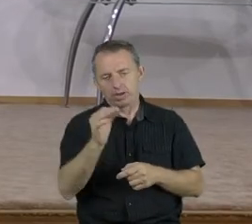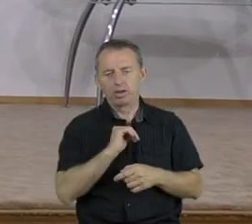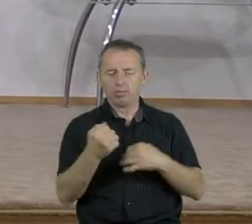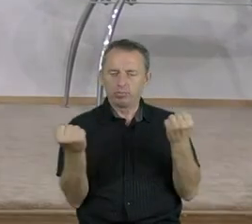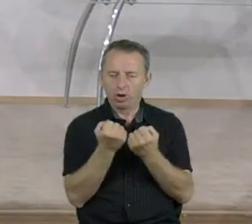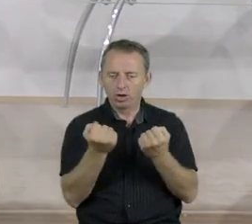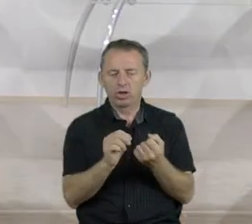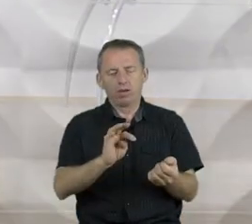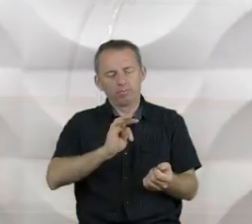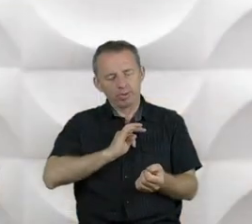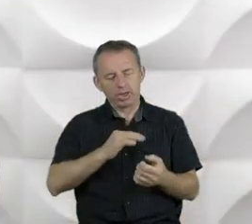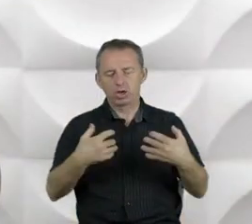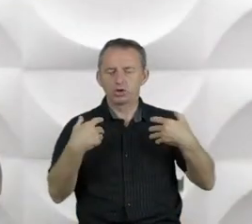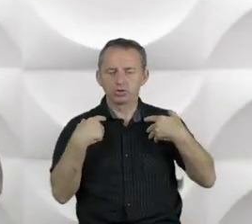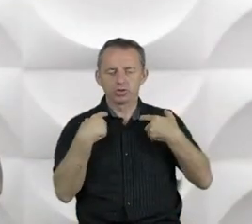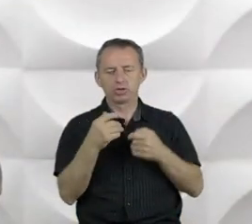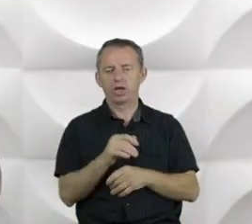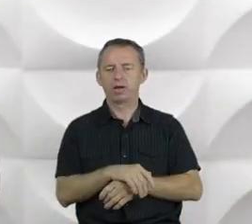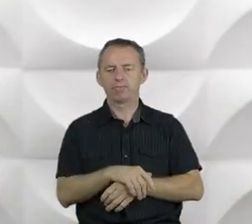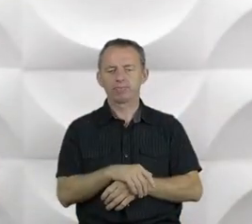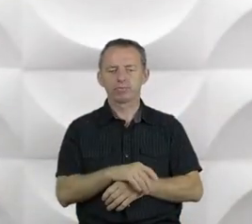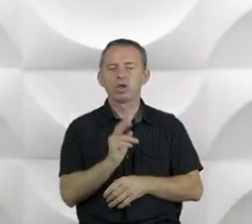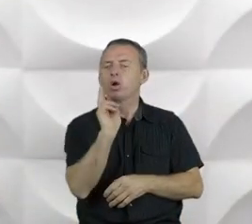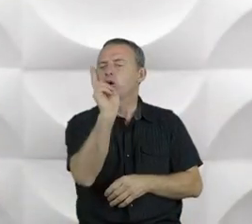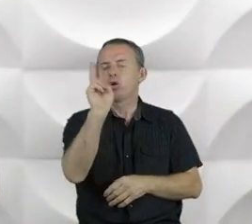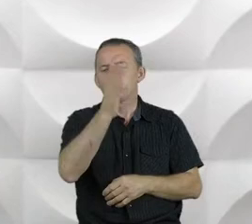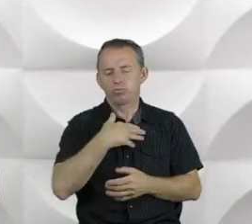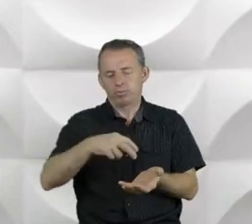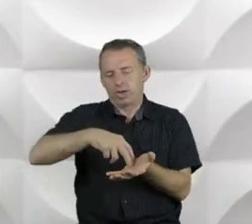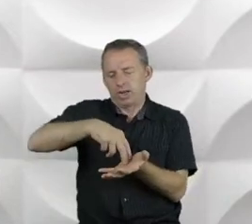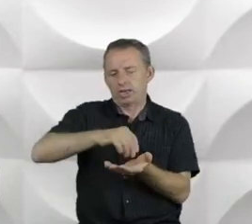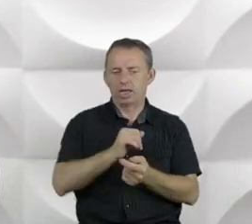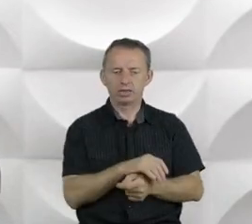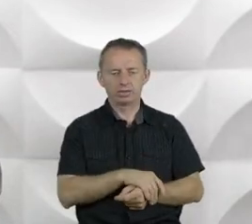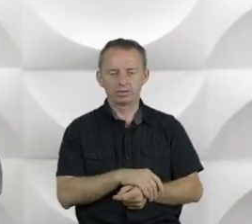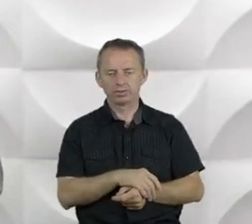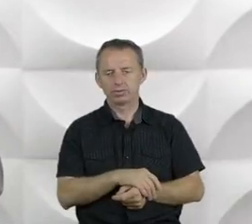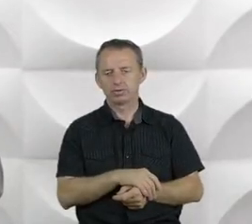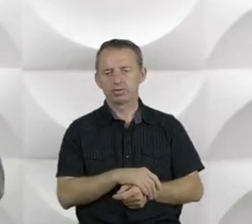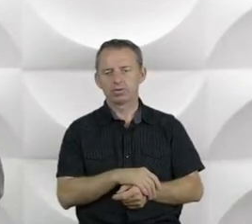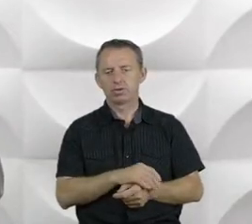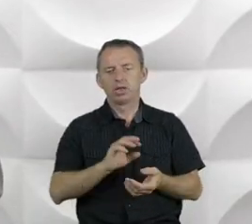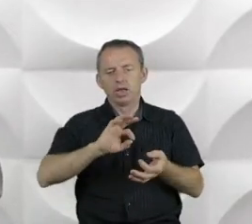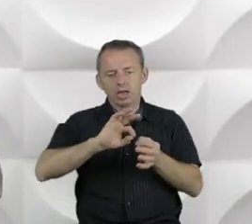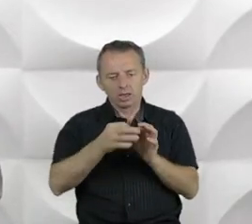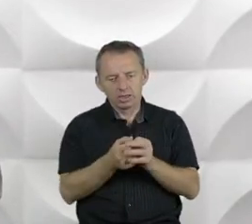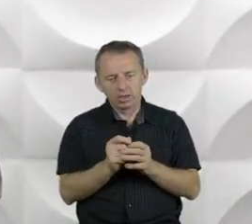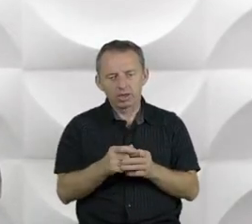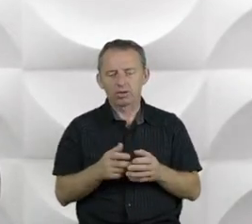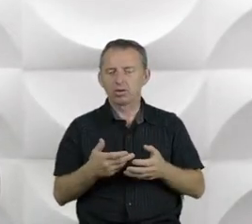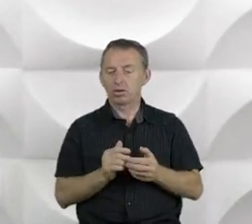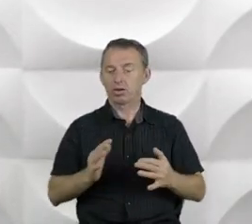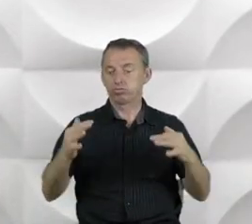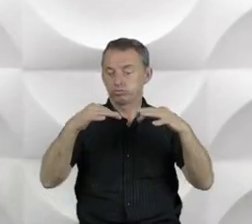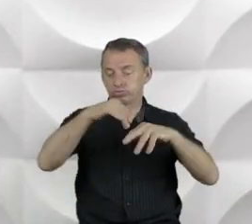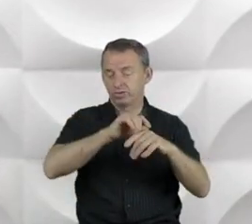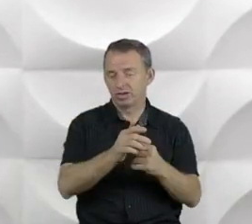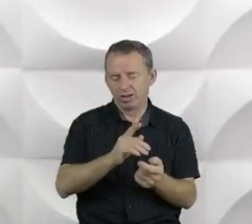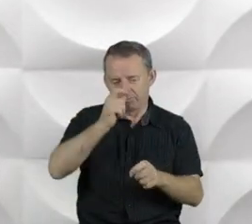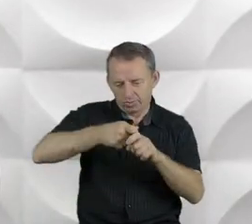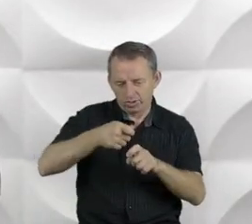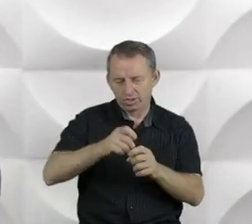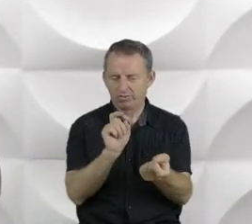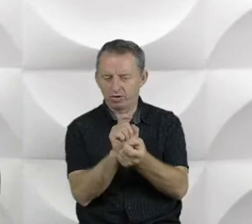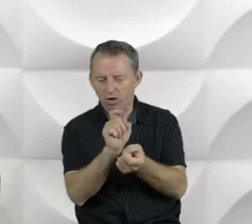mocą mego życia. Kogóż mam się lękać? Gdy złoczyńcy, moi przeciwnicy i